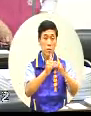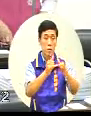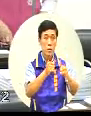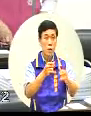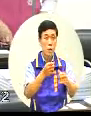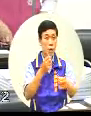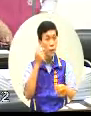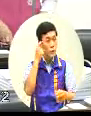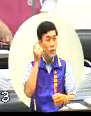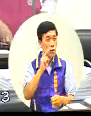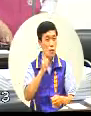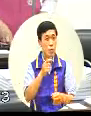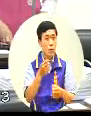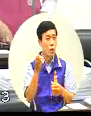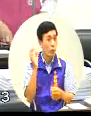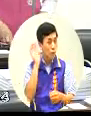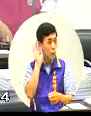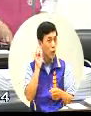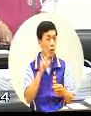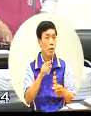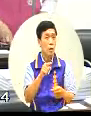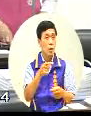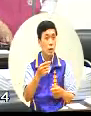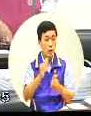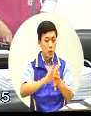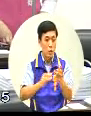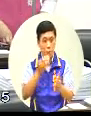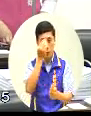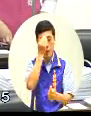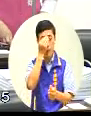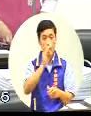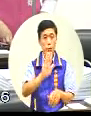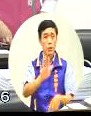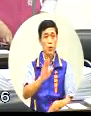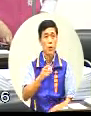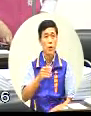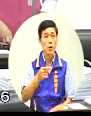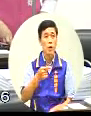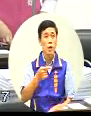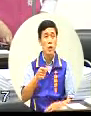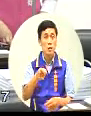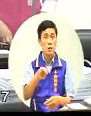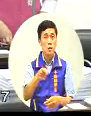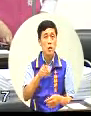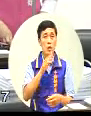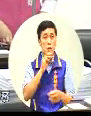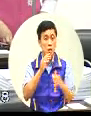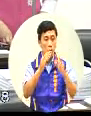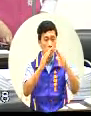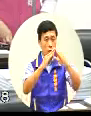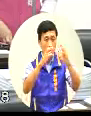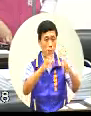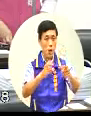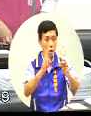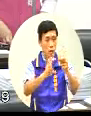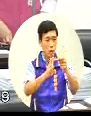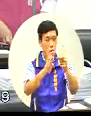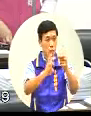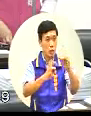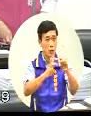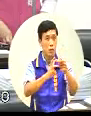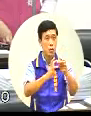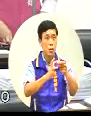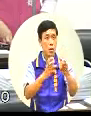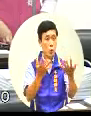很多的困扰，我们也很困扰啦齁。因为我们业在中到底以这话都二三十年的事情啊，现在拿出来